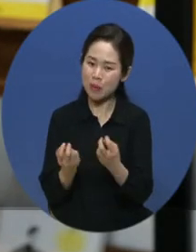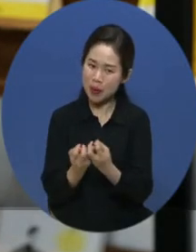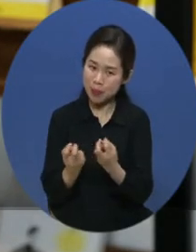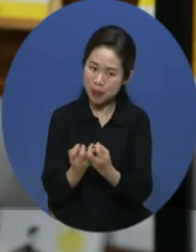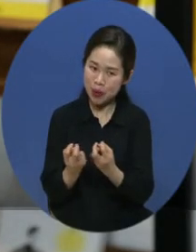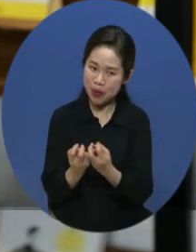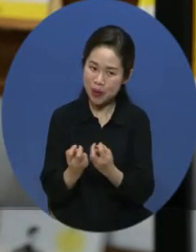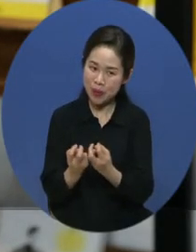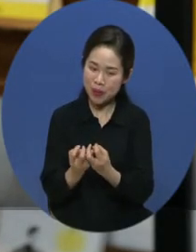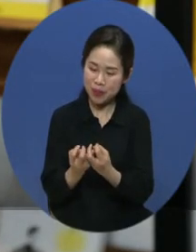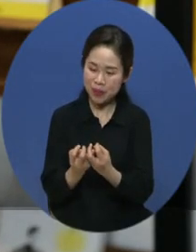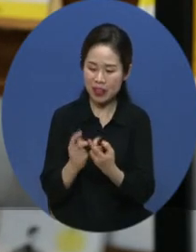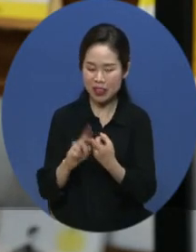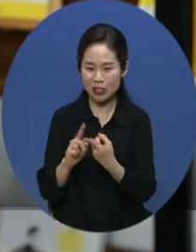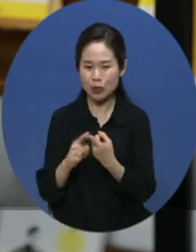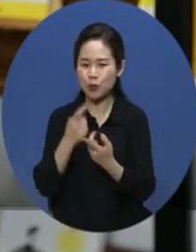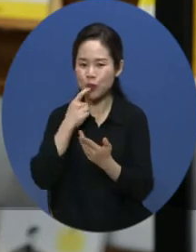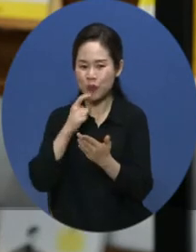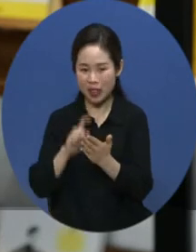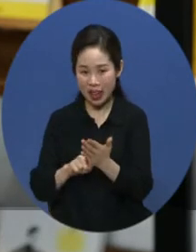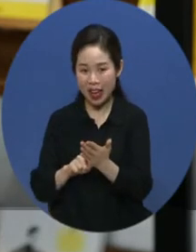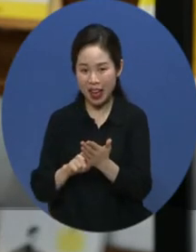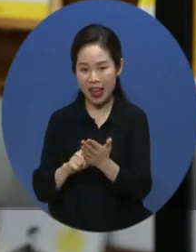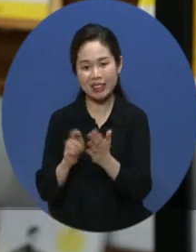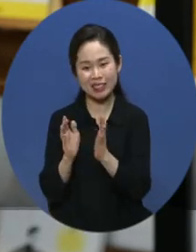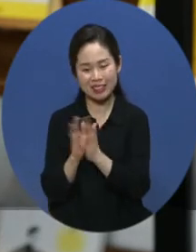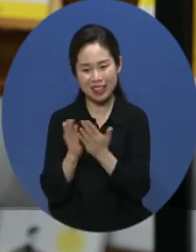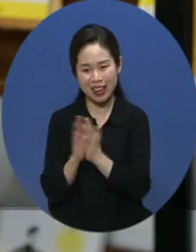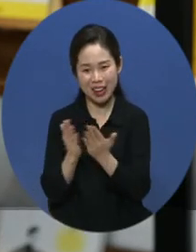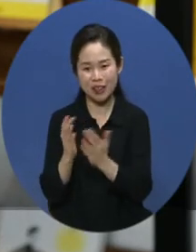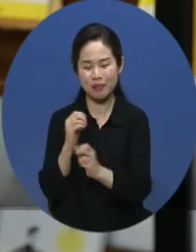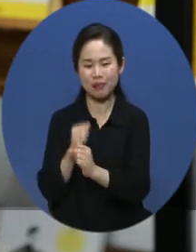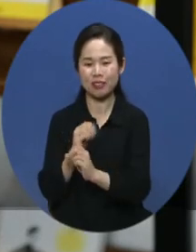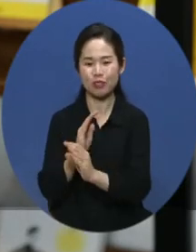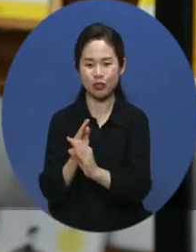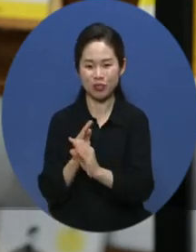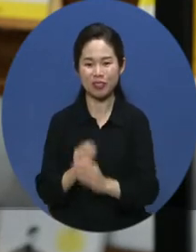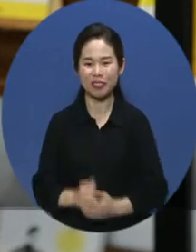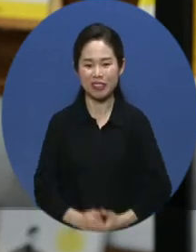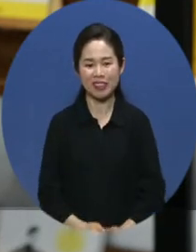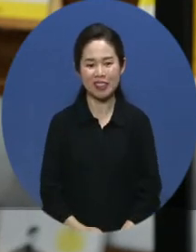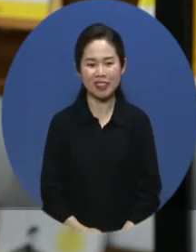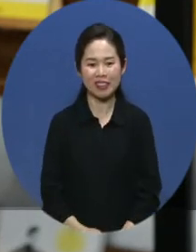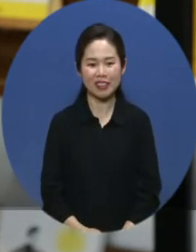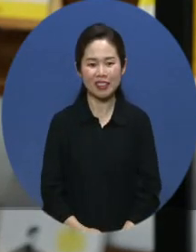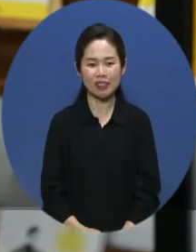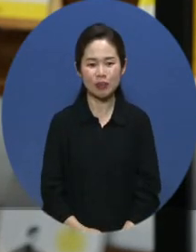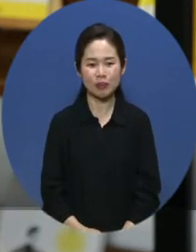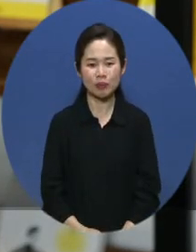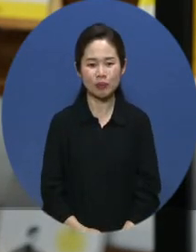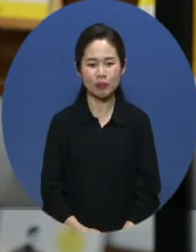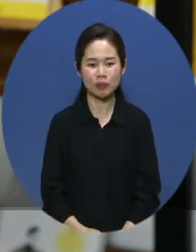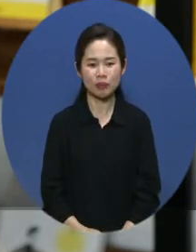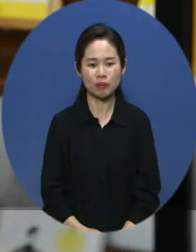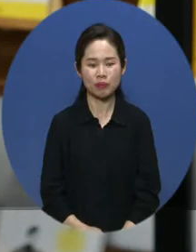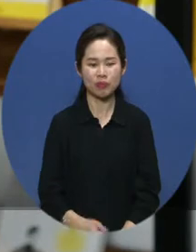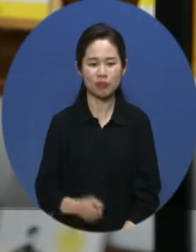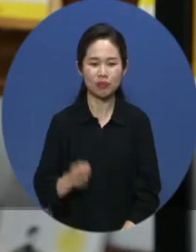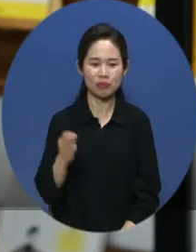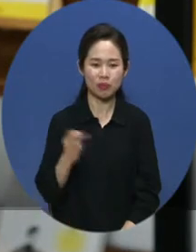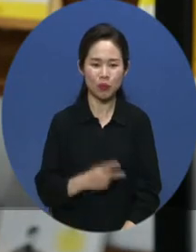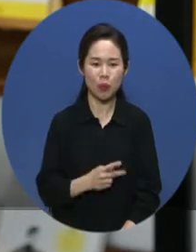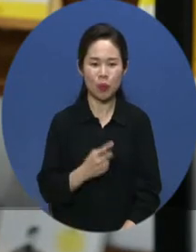방법들을 알려주는 그런 쉬운 글 육아기를 지금 제작을 하고 있고 그리고 느린